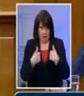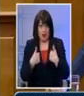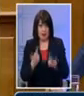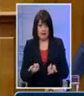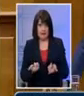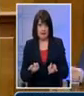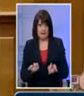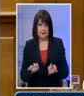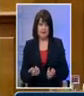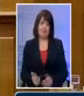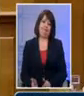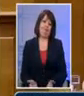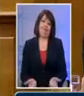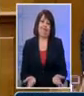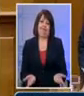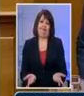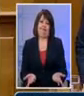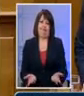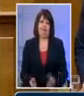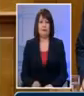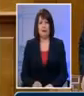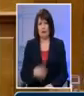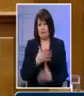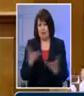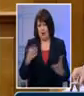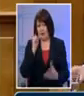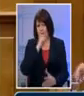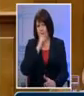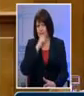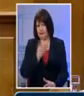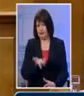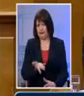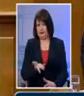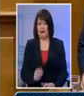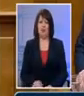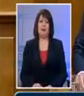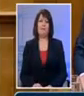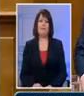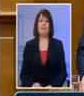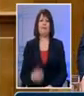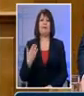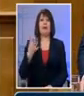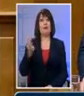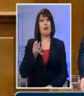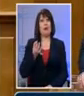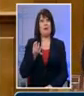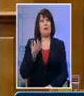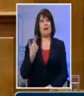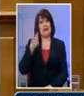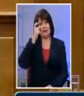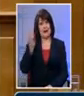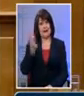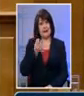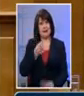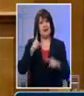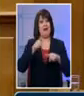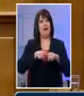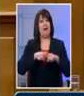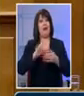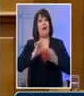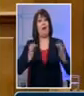υπάρχει μεγαλύτερο ψέμα, μεγαλύτερο και από αυτό που υπόθηκε για το success story, ότι